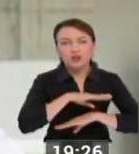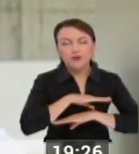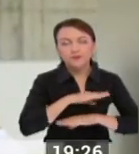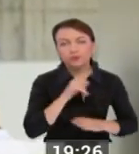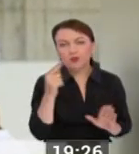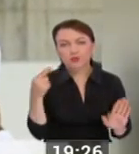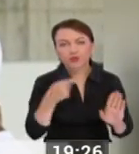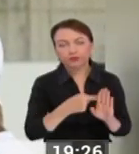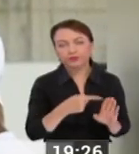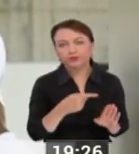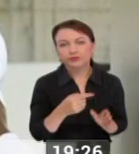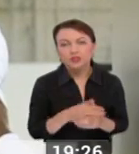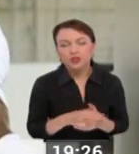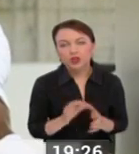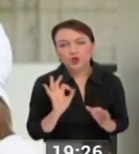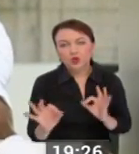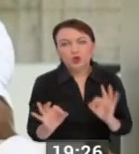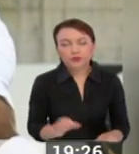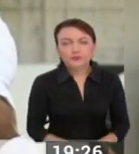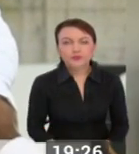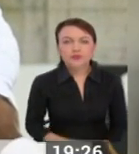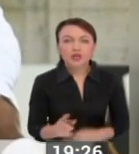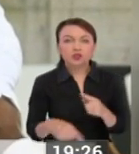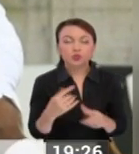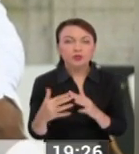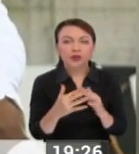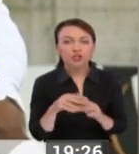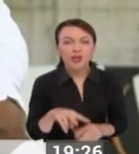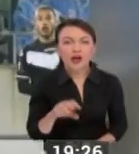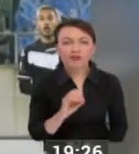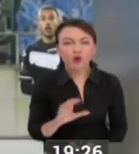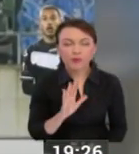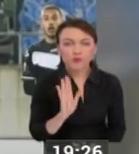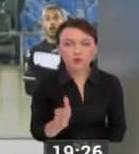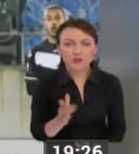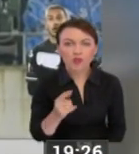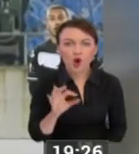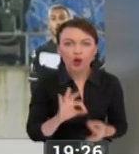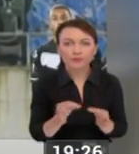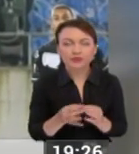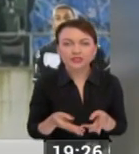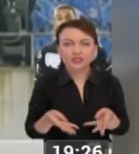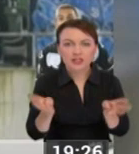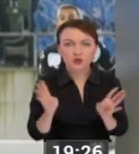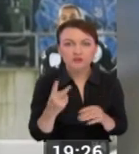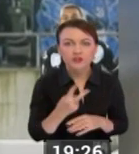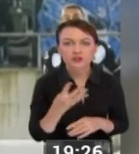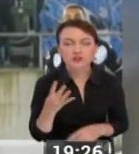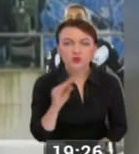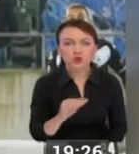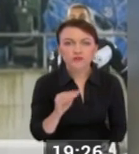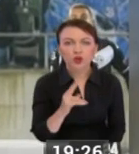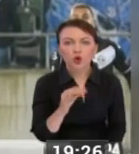у каркас воріт. Отже, 0-0. Наступний матч у Лізі Європи «Динамо» зіграє на Олімпійському 24 жовтня